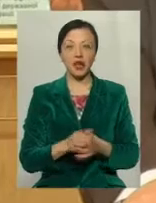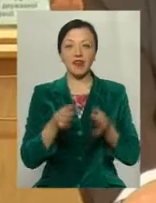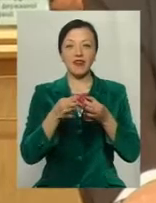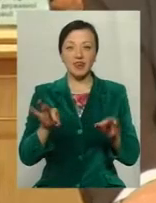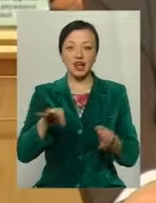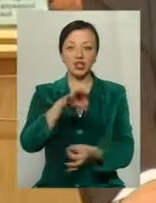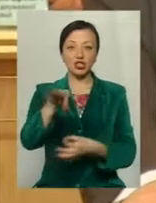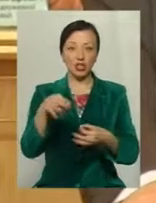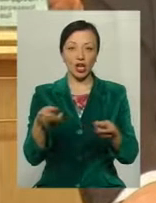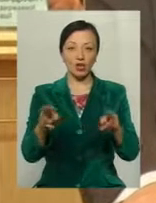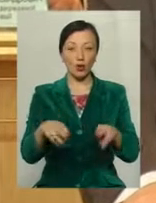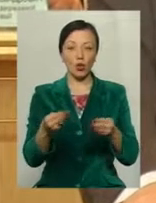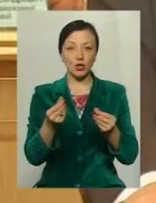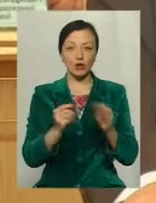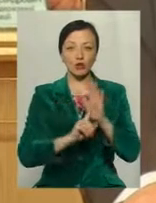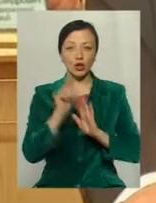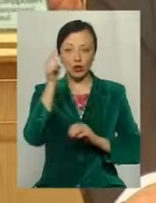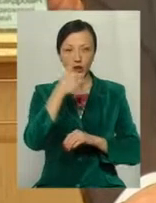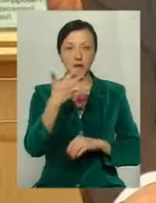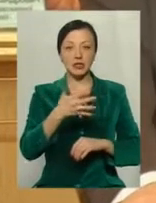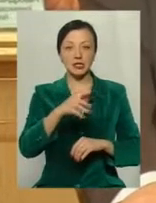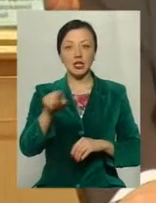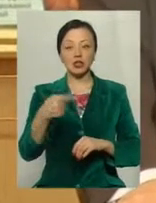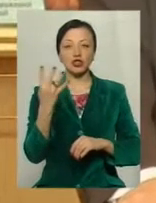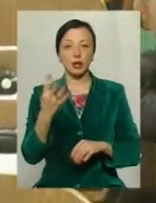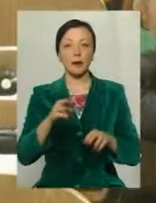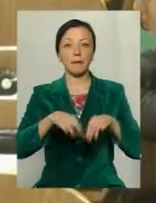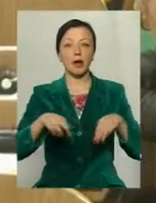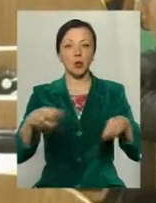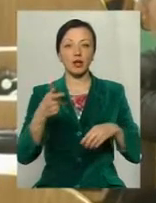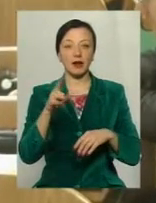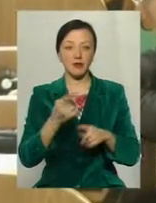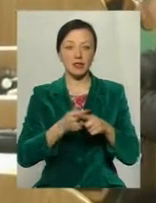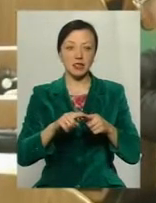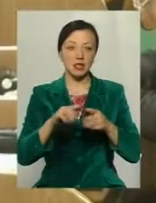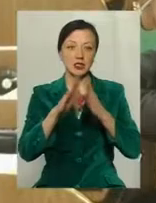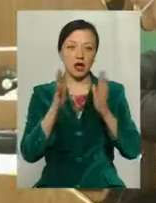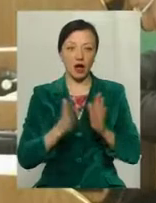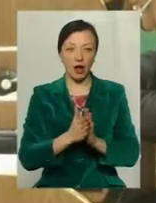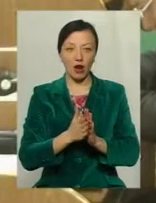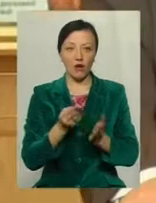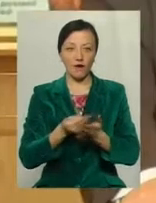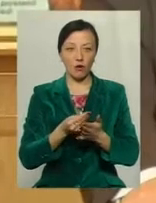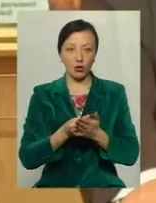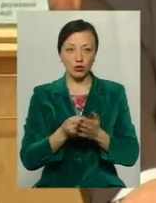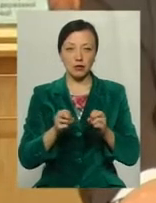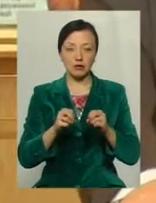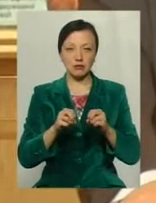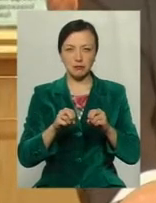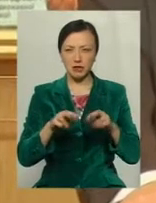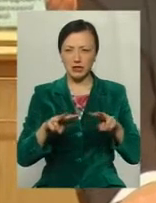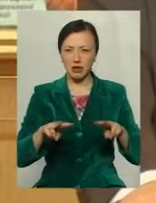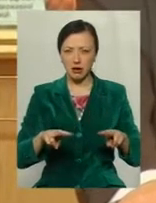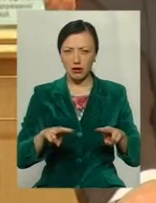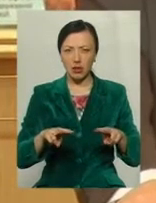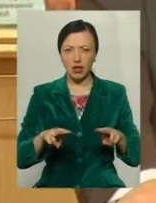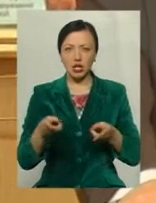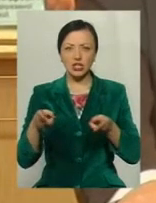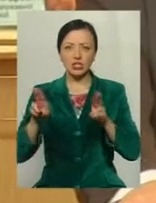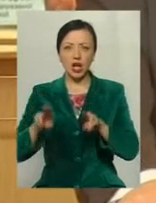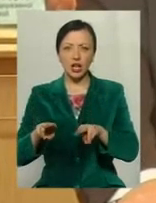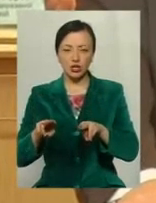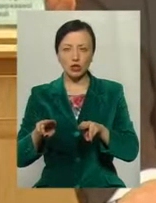в повному обсязі вкрай не спромоглися. Частину довелось повернути, іншу перерозподілятимуть рішенням сесії